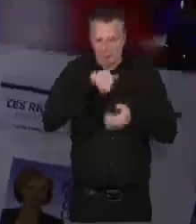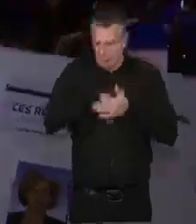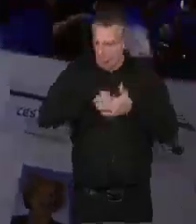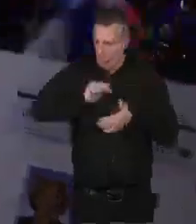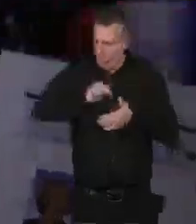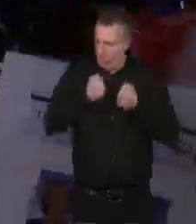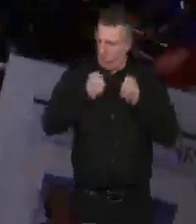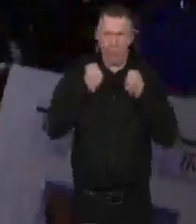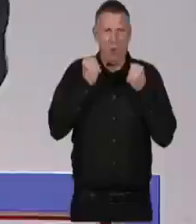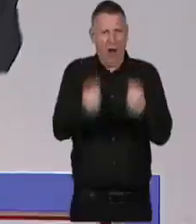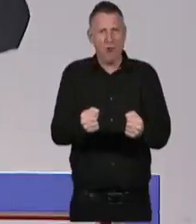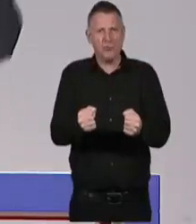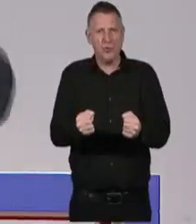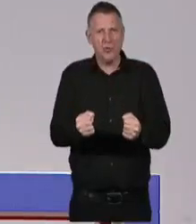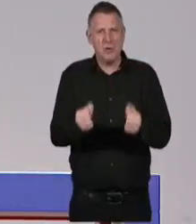Alors,